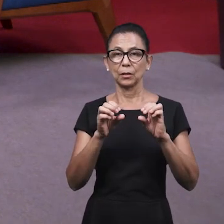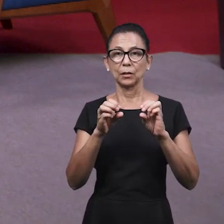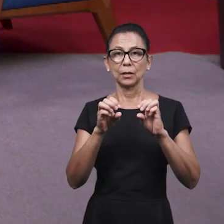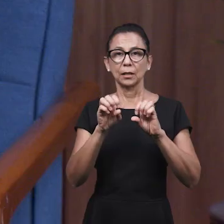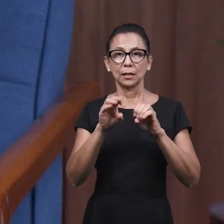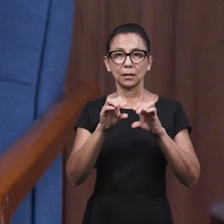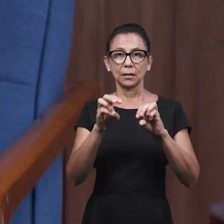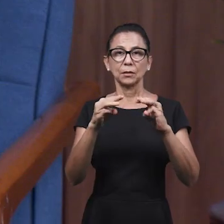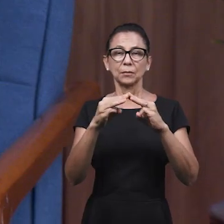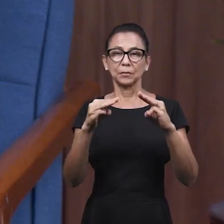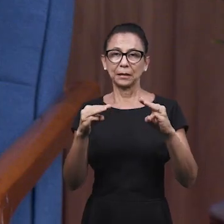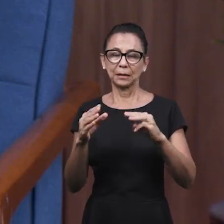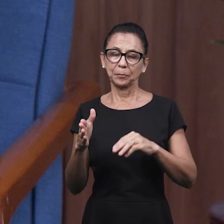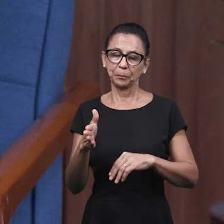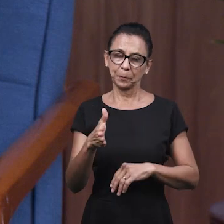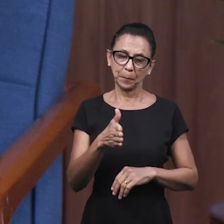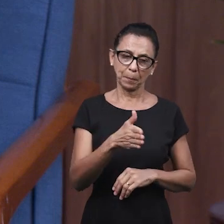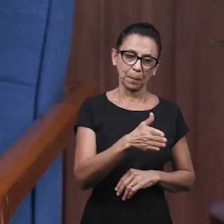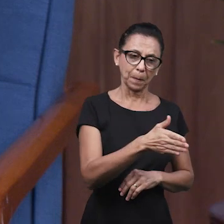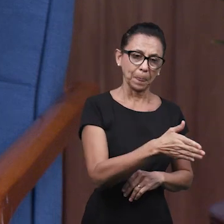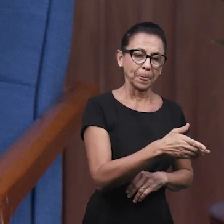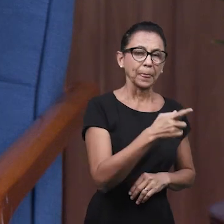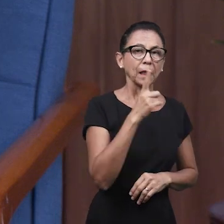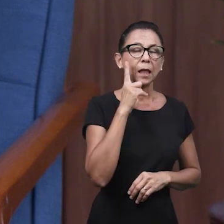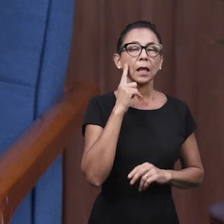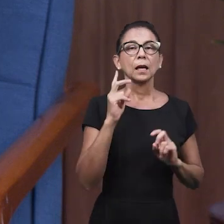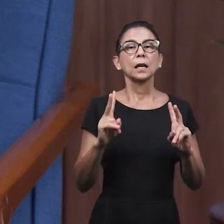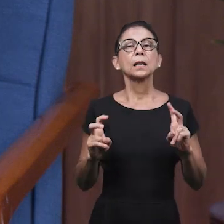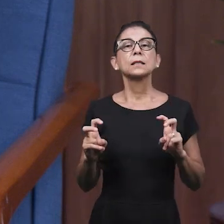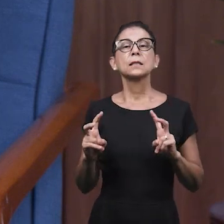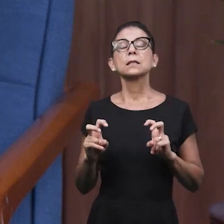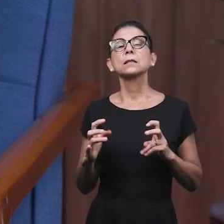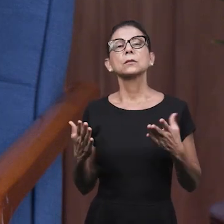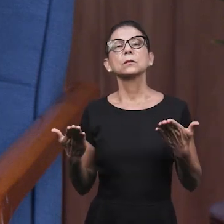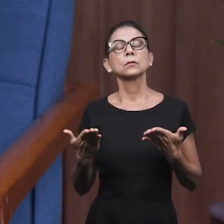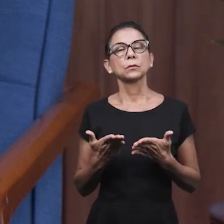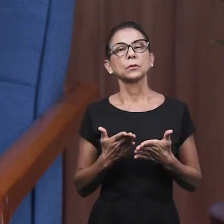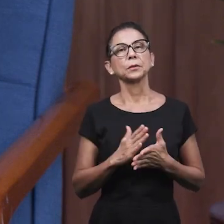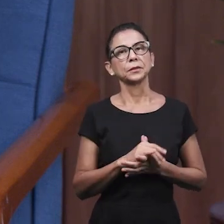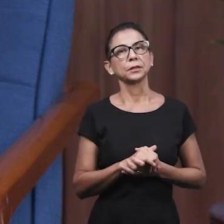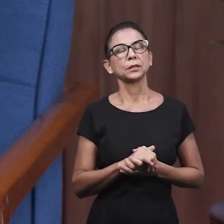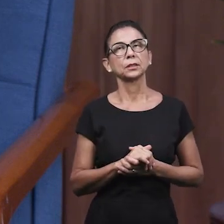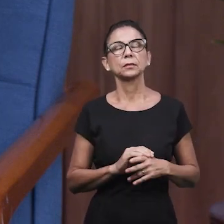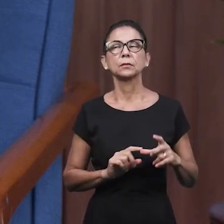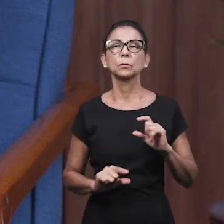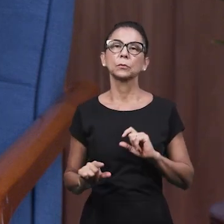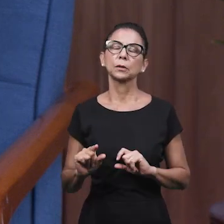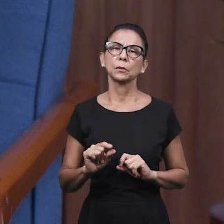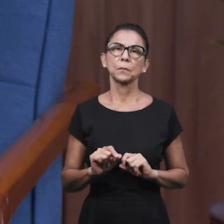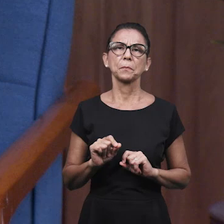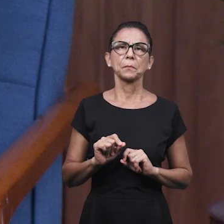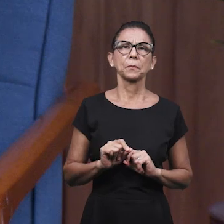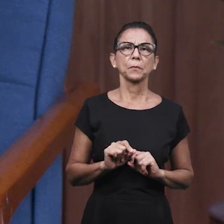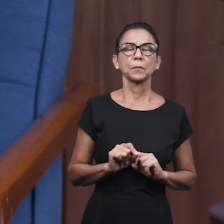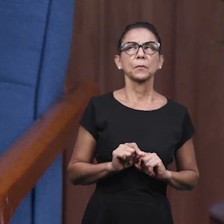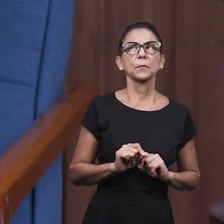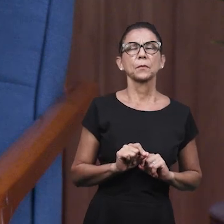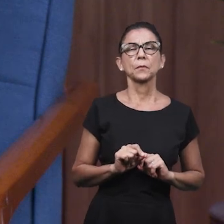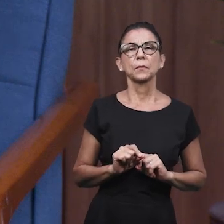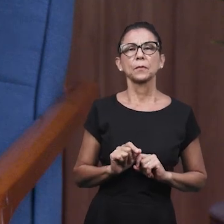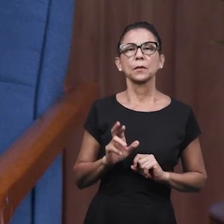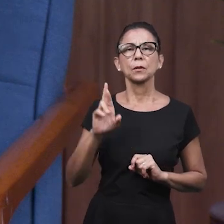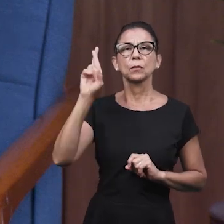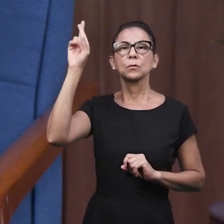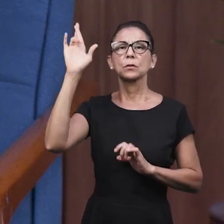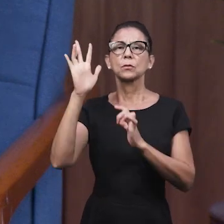Manaïm. Maintenant, nous allons traiter ici du sujet de cette programmation de cette semaine qui est le Seigneur